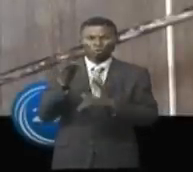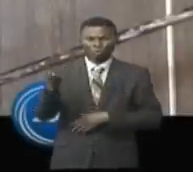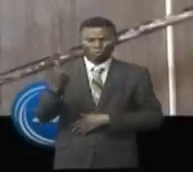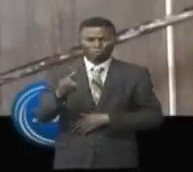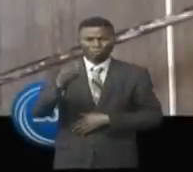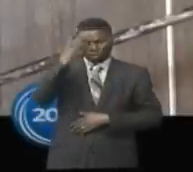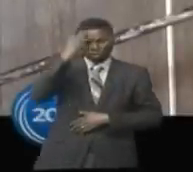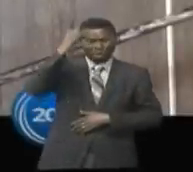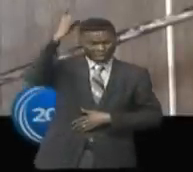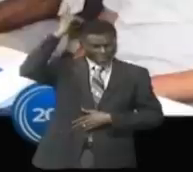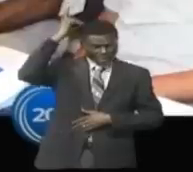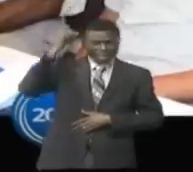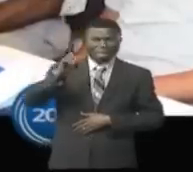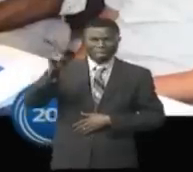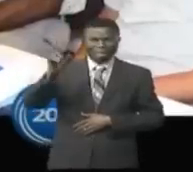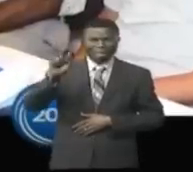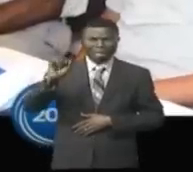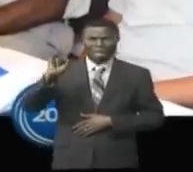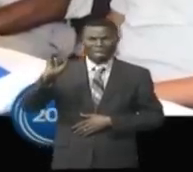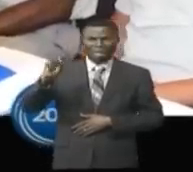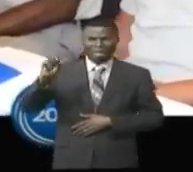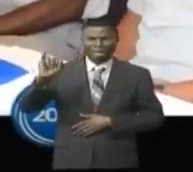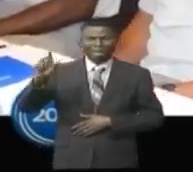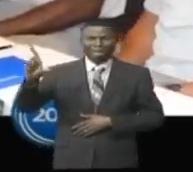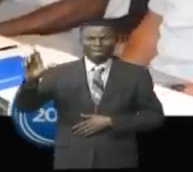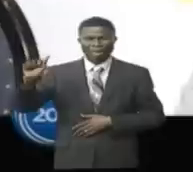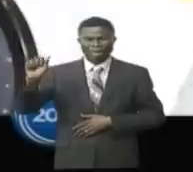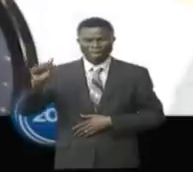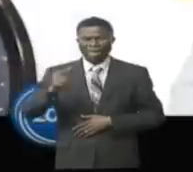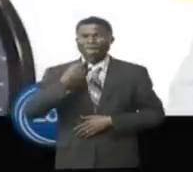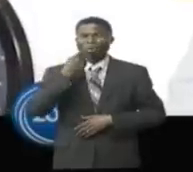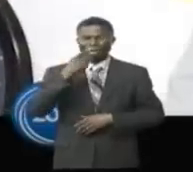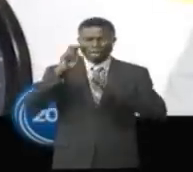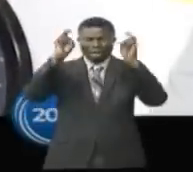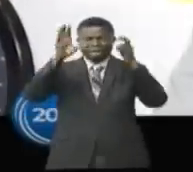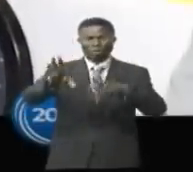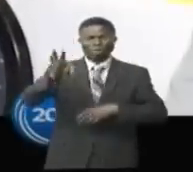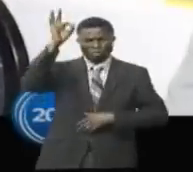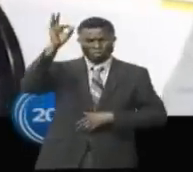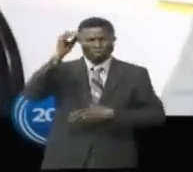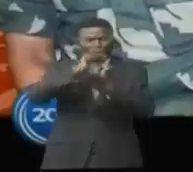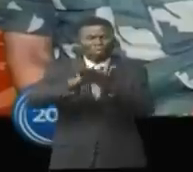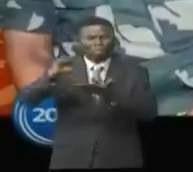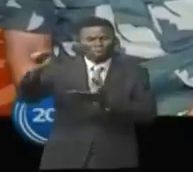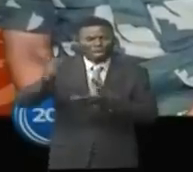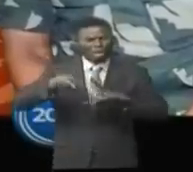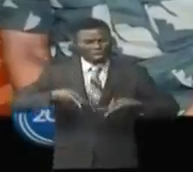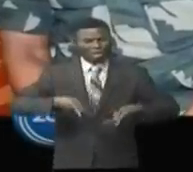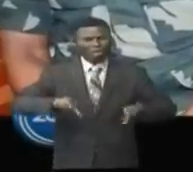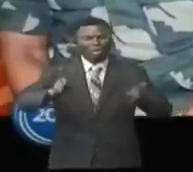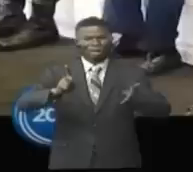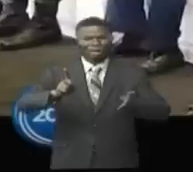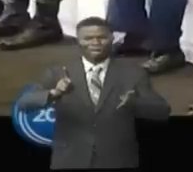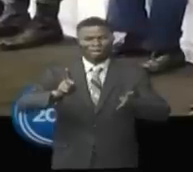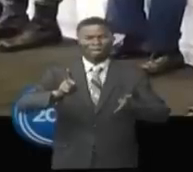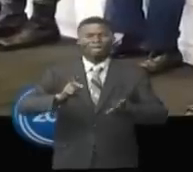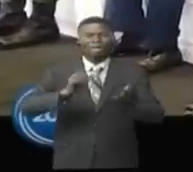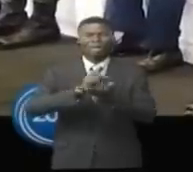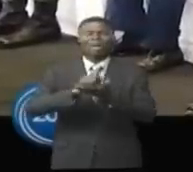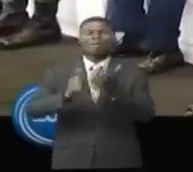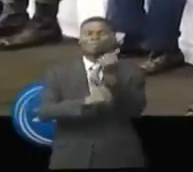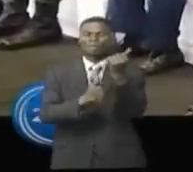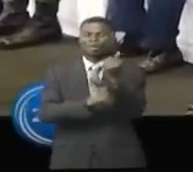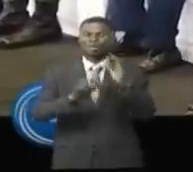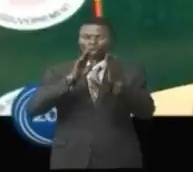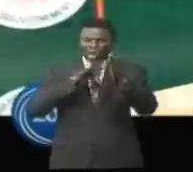Daniela Kinanvuidi, a pour sa part souligné que le thème retenu pour ce séminaire permet de plonger les séminaristes dans